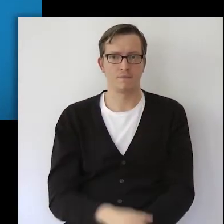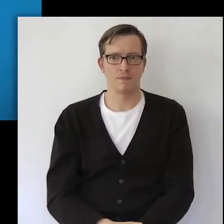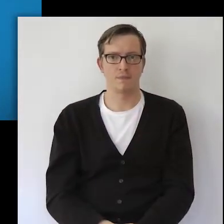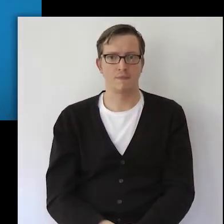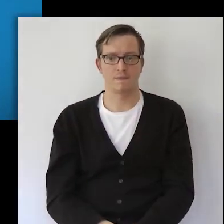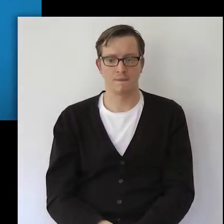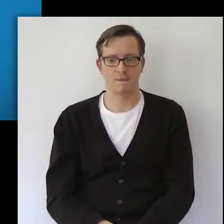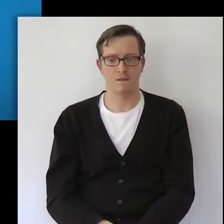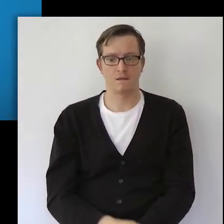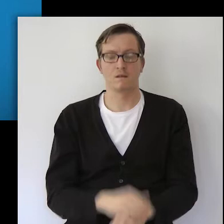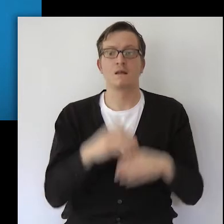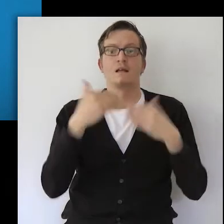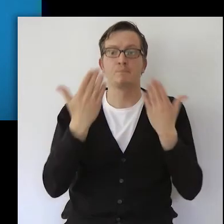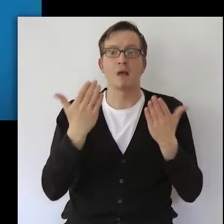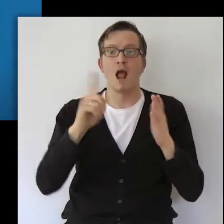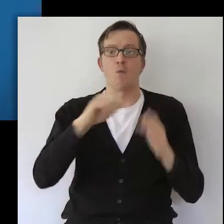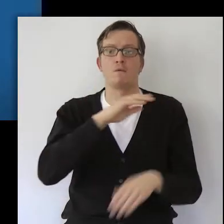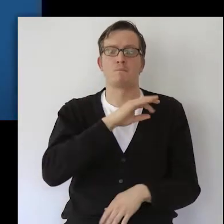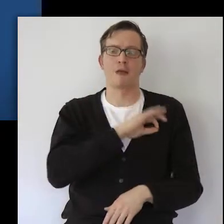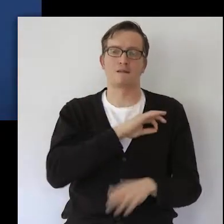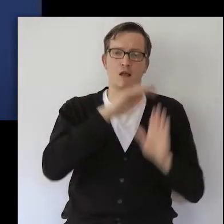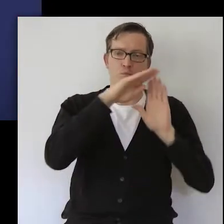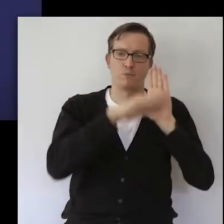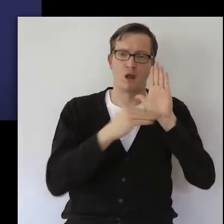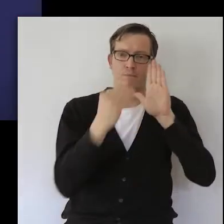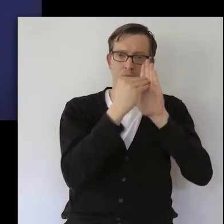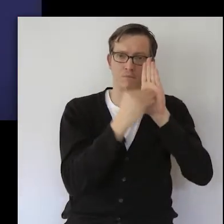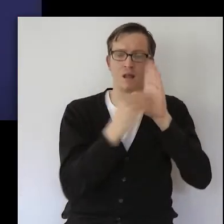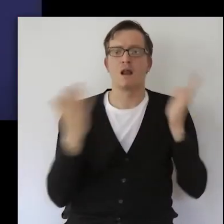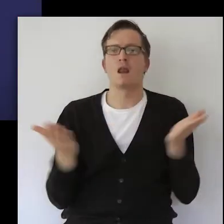es gibt die Parteiprogramme auch in leichter Sprache